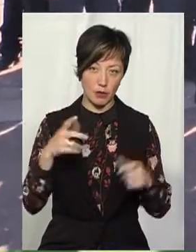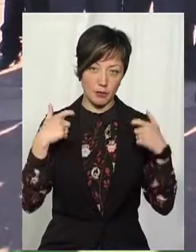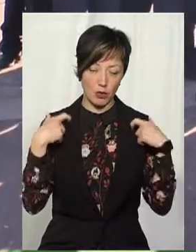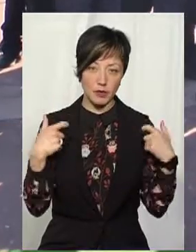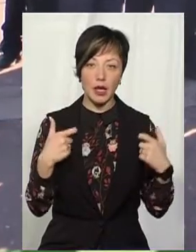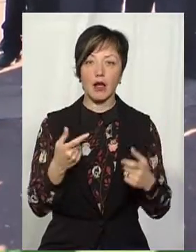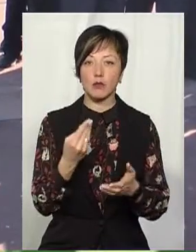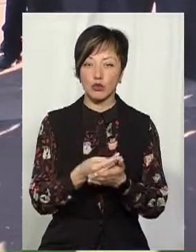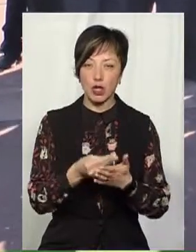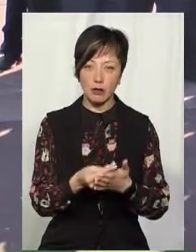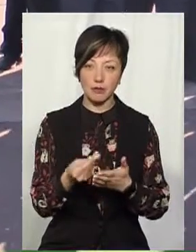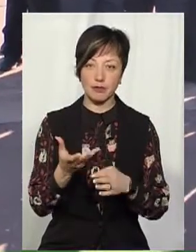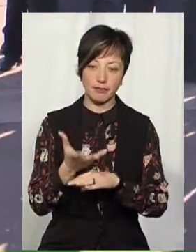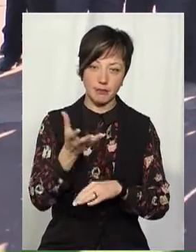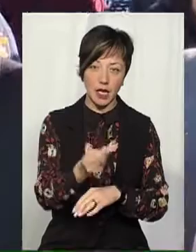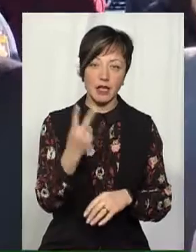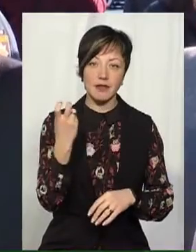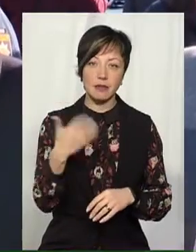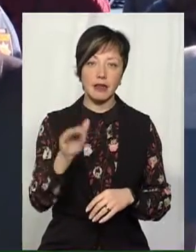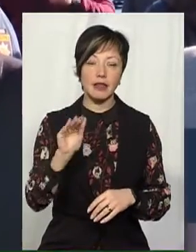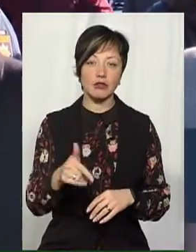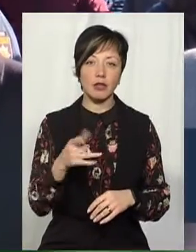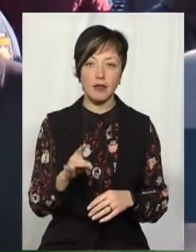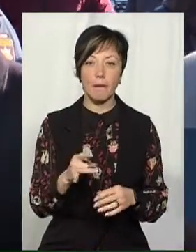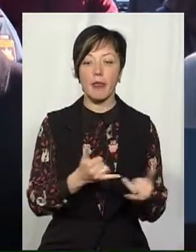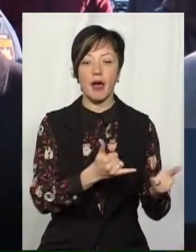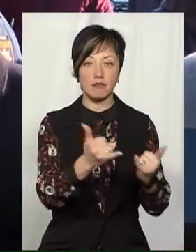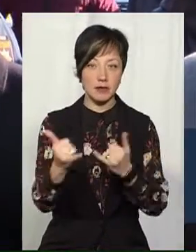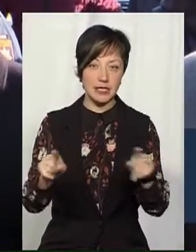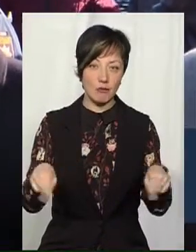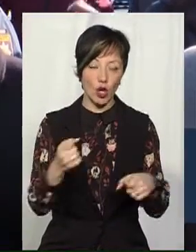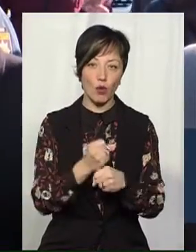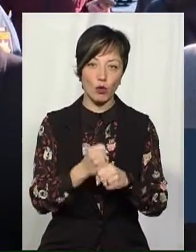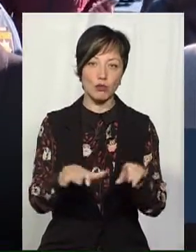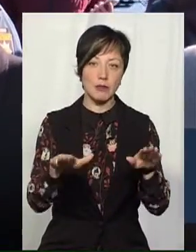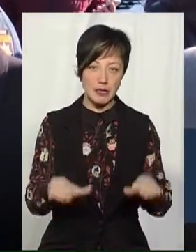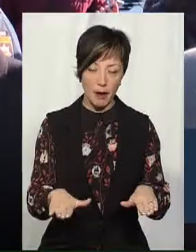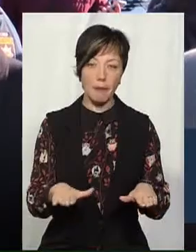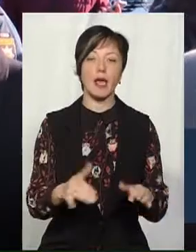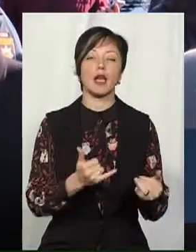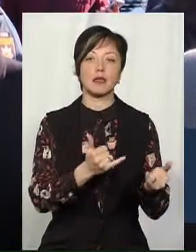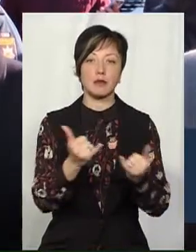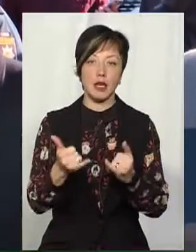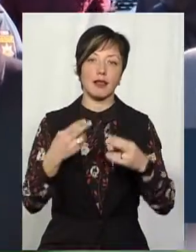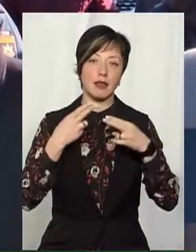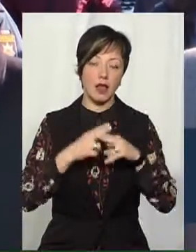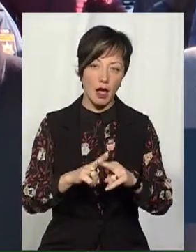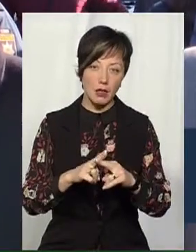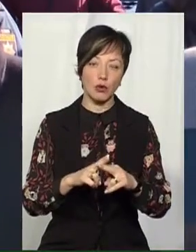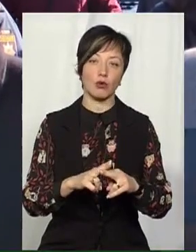бюджету тергромади взяли 250 тисяч гривень. Ми для них в громадах створили робочі місця, ми забезпечили їх